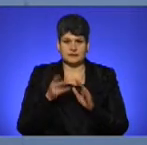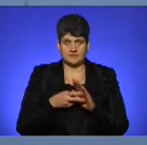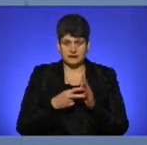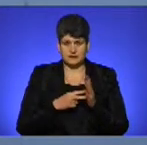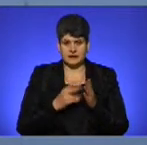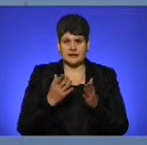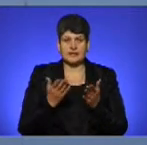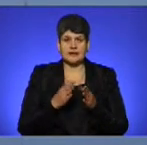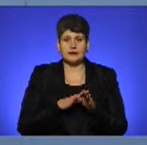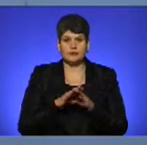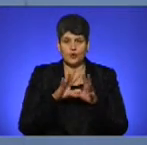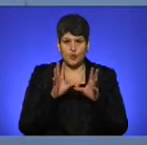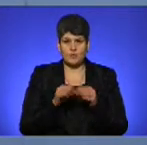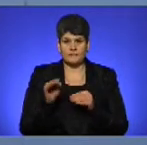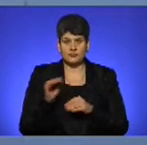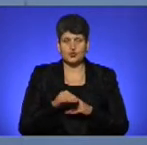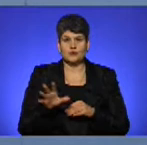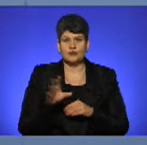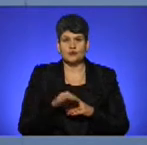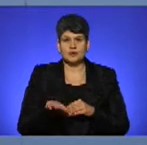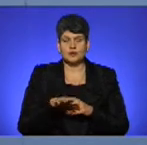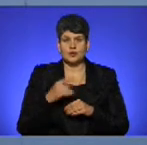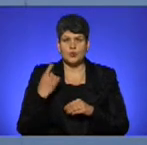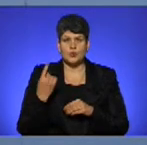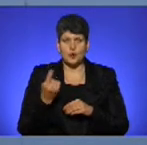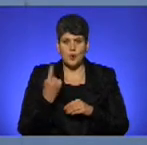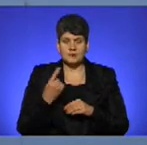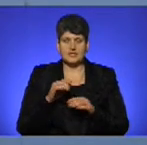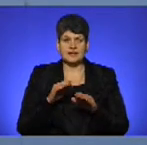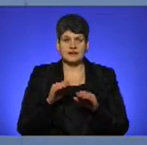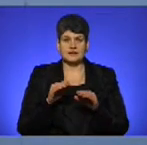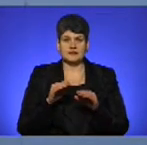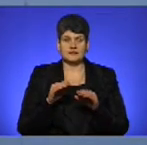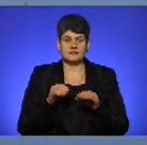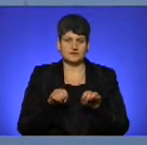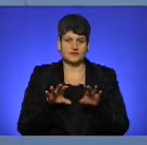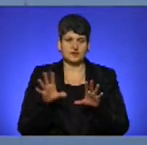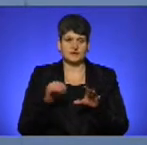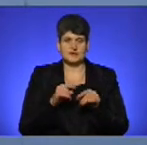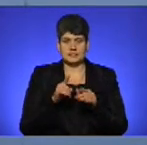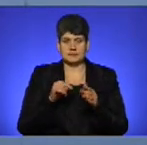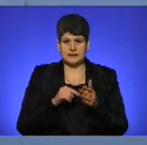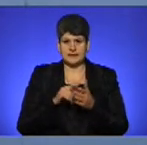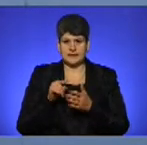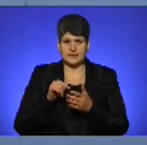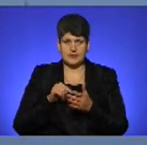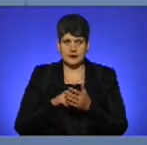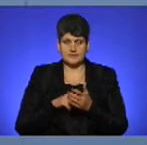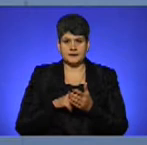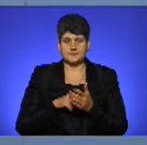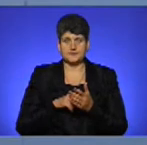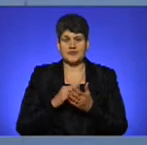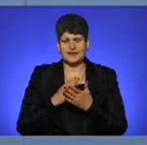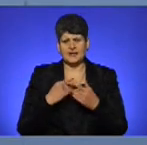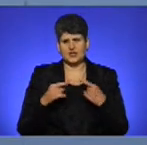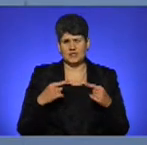які повністю охоплять цю територію області і врегулюють усі питання. У нас не тільки тут питання не вирішені по Настасівській громаді, є